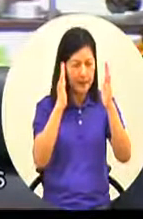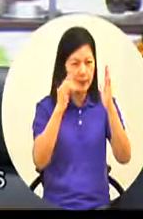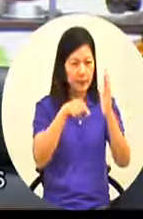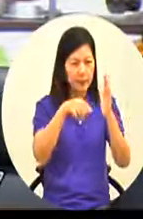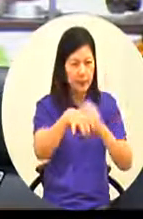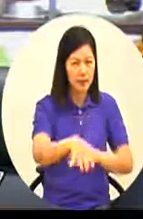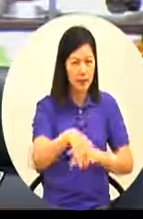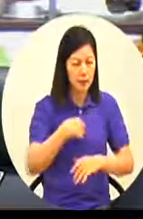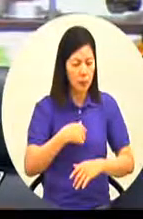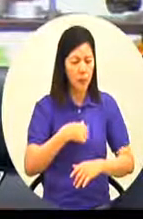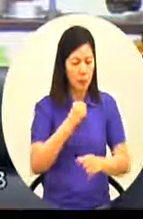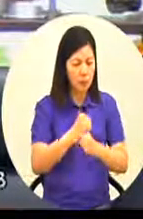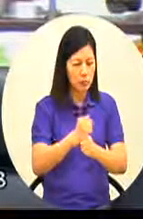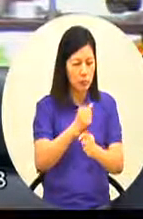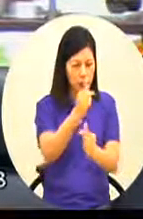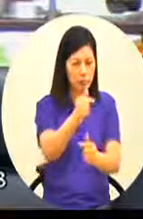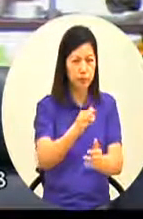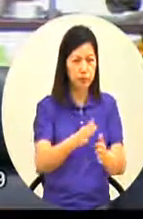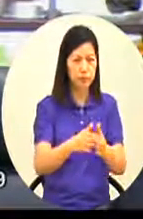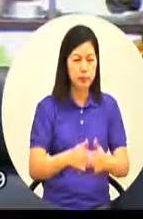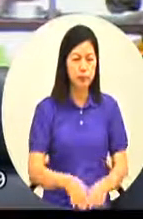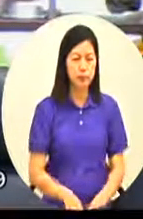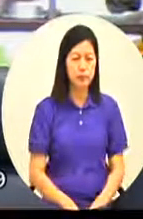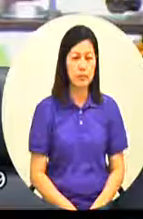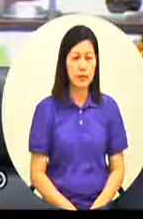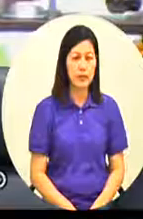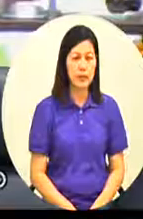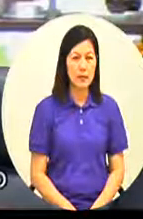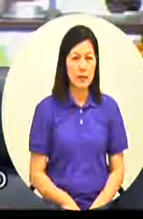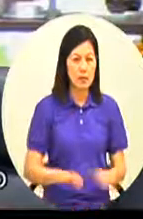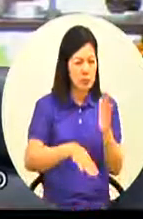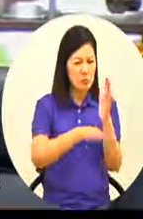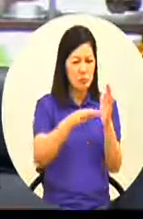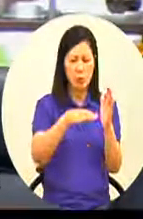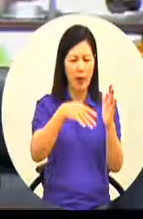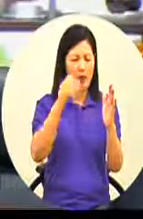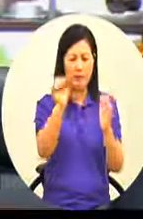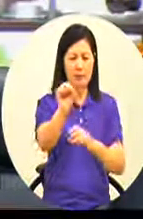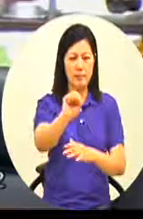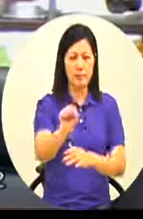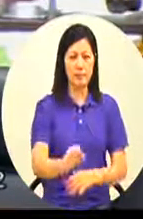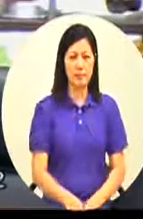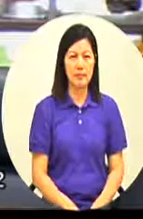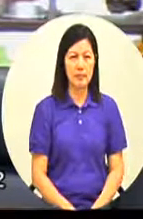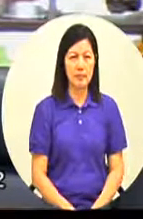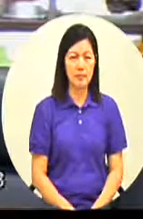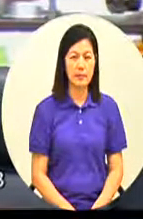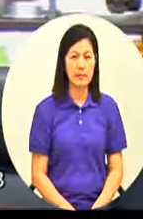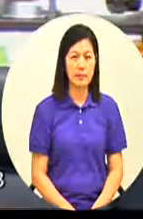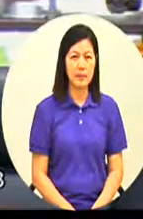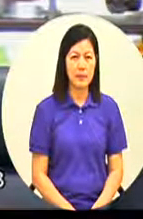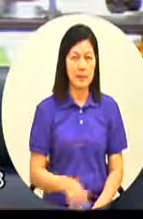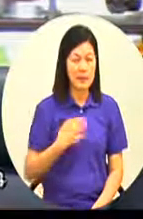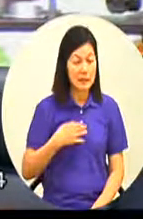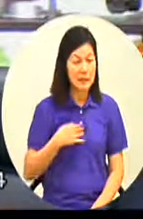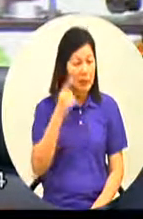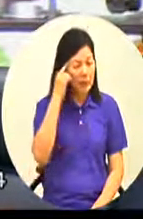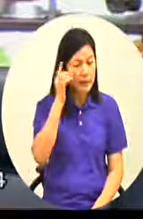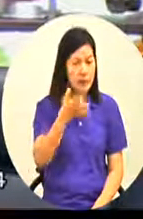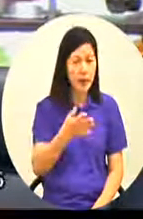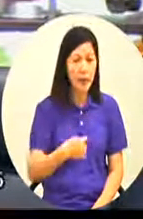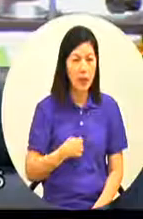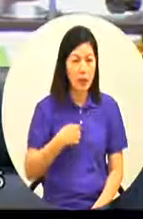做到它不能有 不 能有积水的一个问题产生，你懂我的意思吗？我